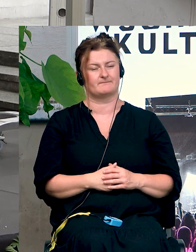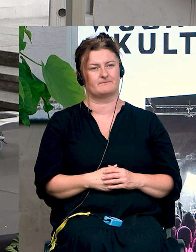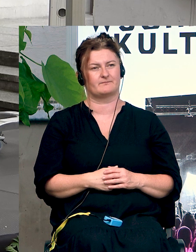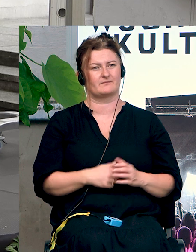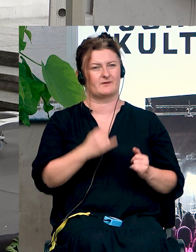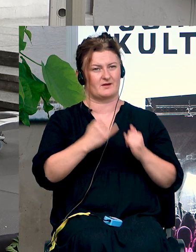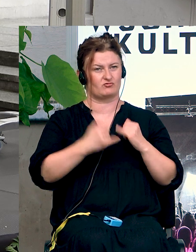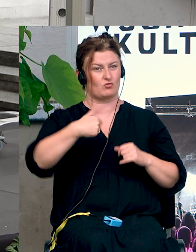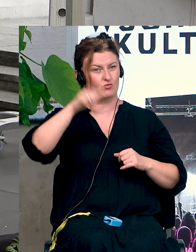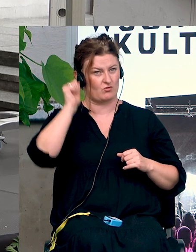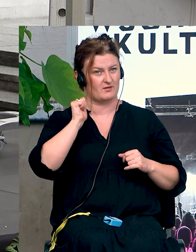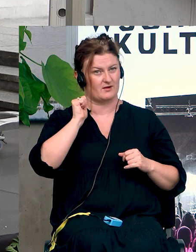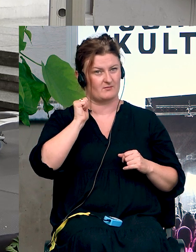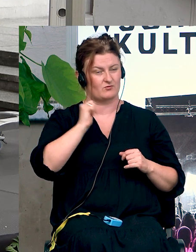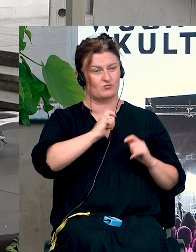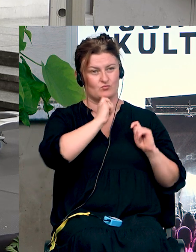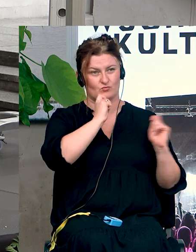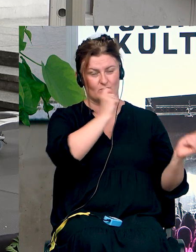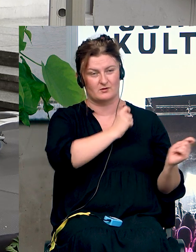Скоро був рік тому, то... Для мене.